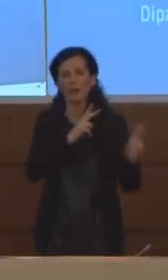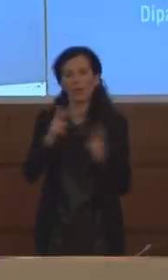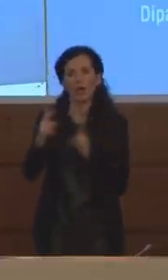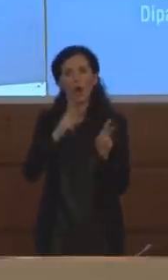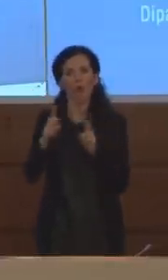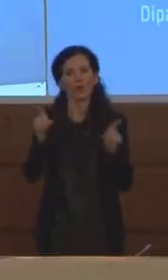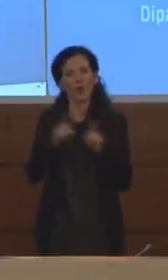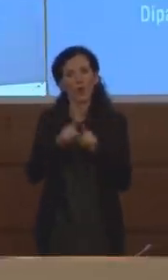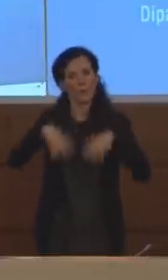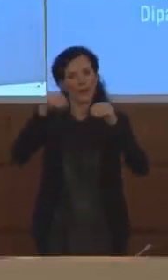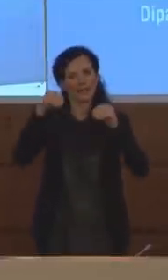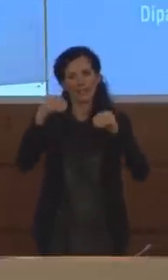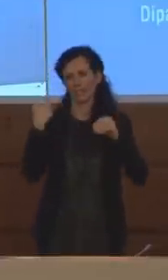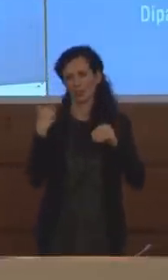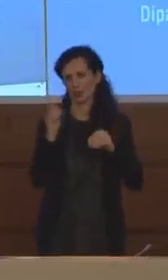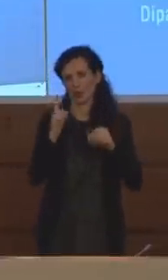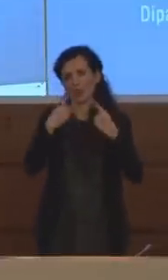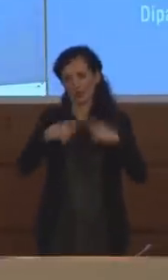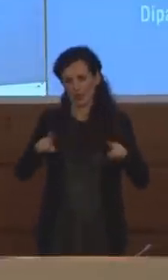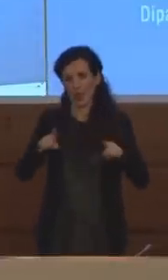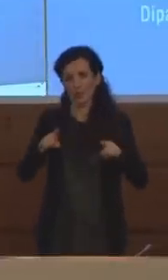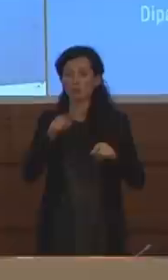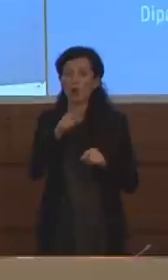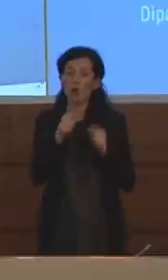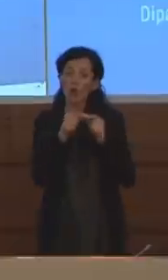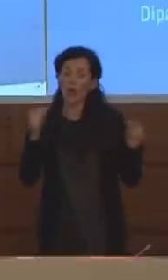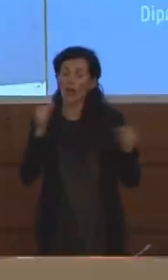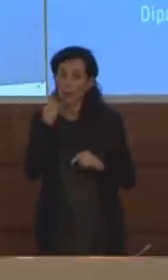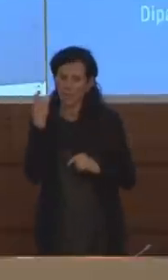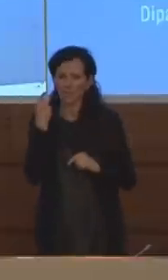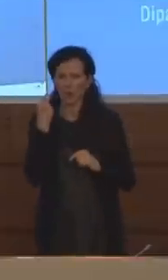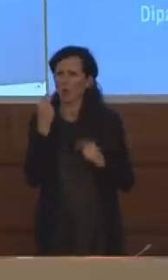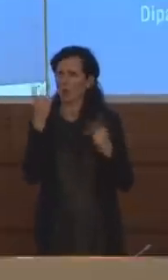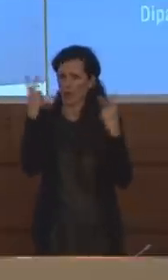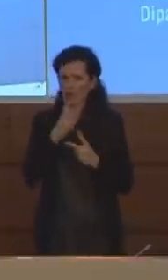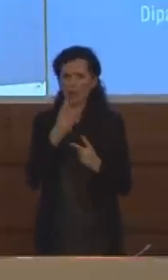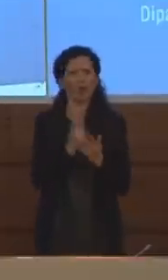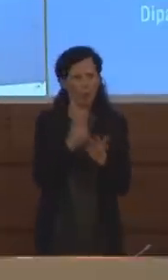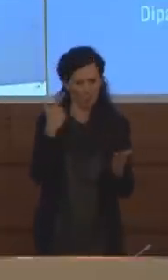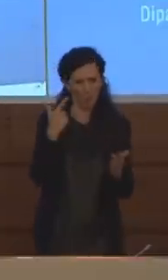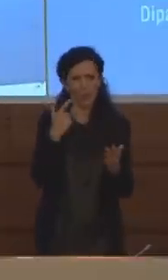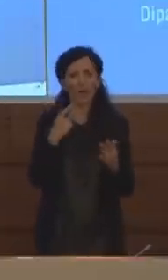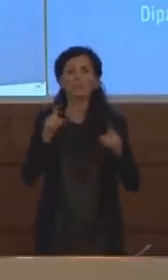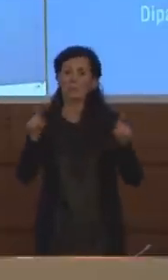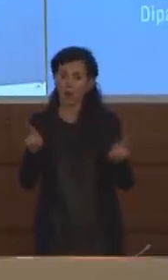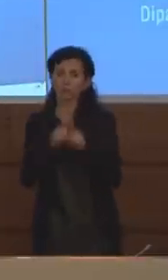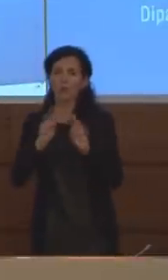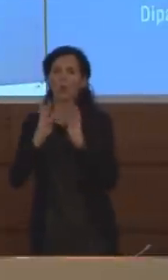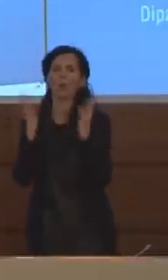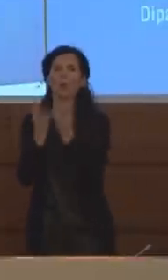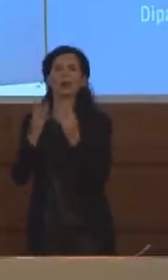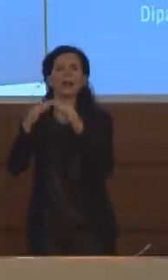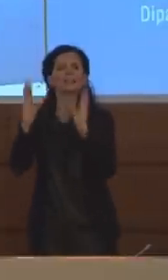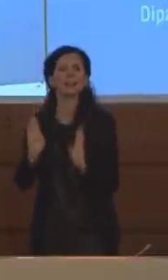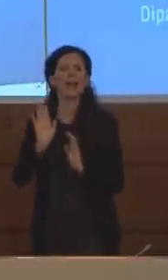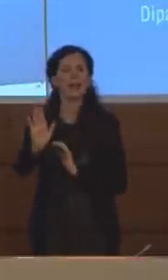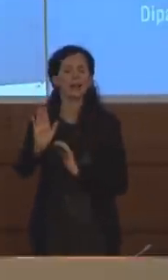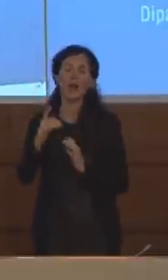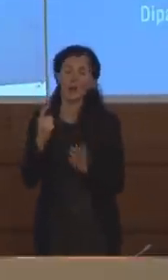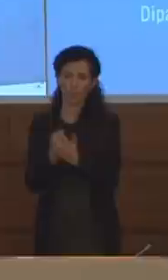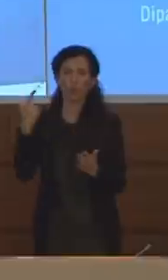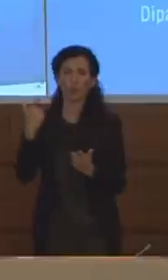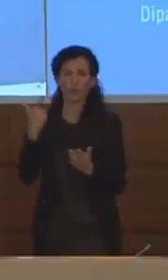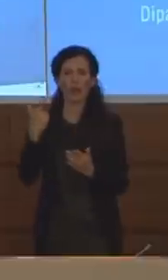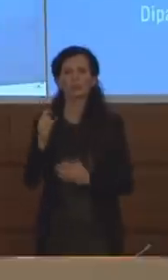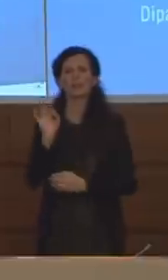del tampone è un aspetto importante però è altrettanto vero che è importante la quarantena cs nel momento in cui a una persona nella famiglia a